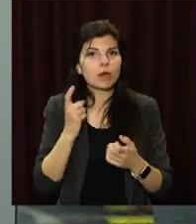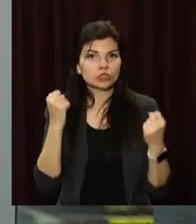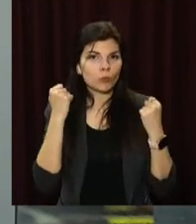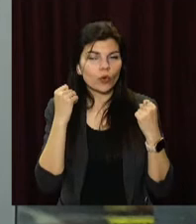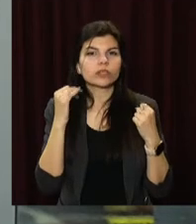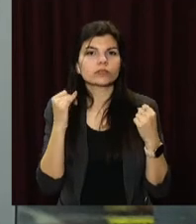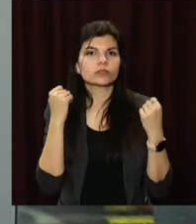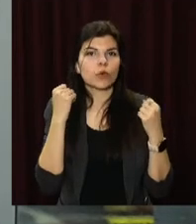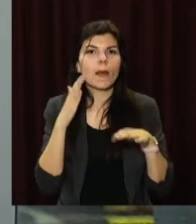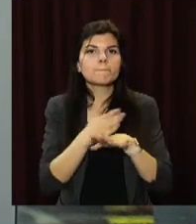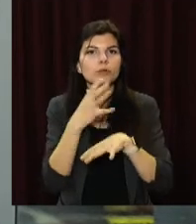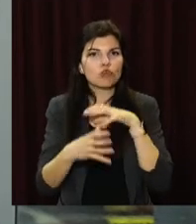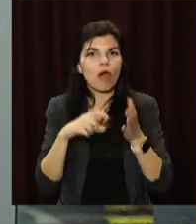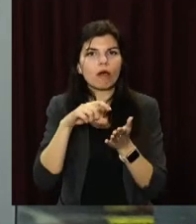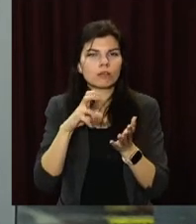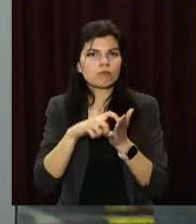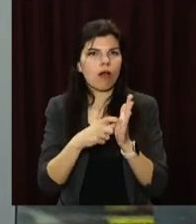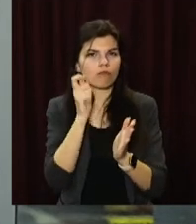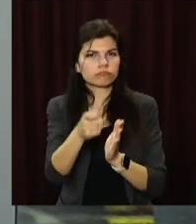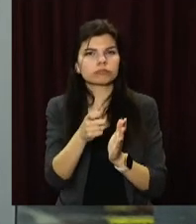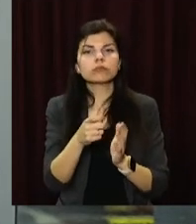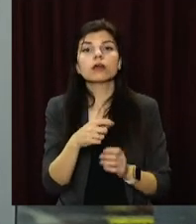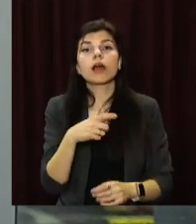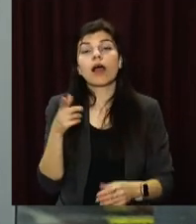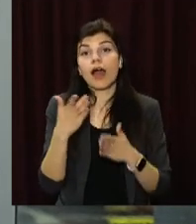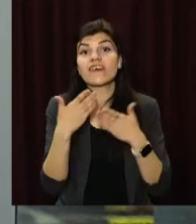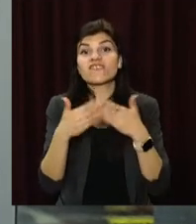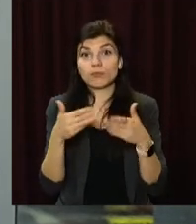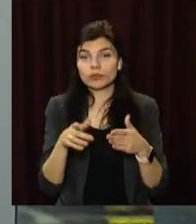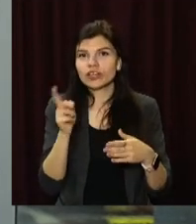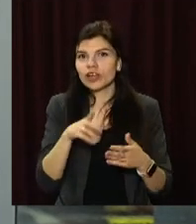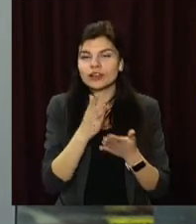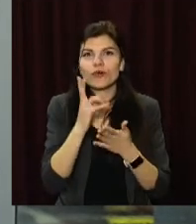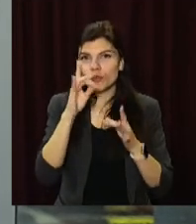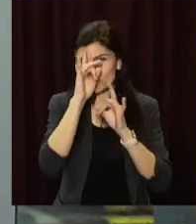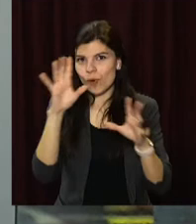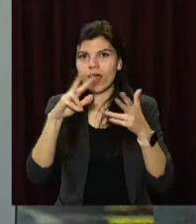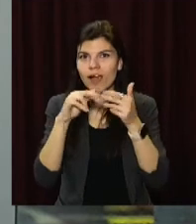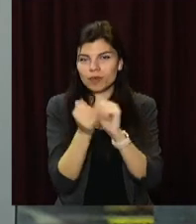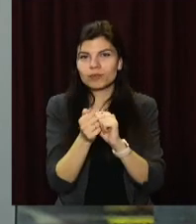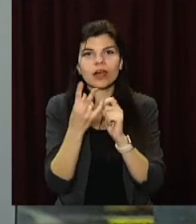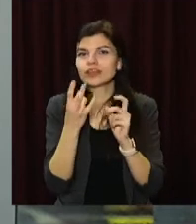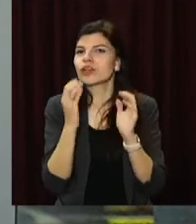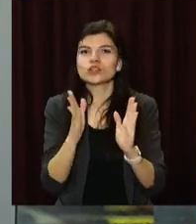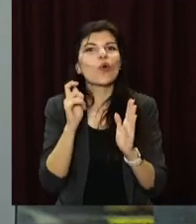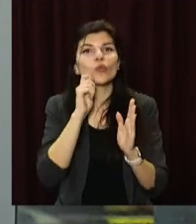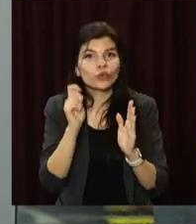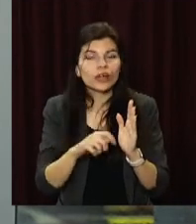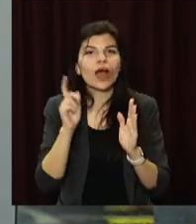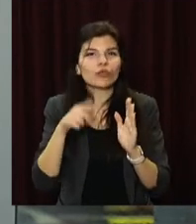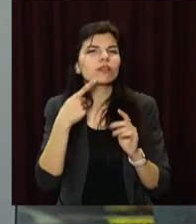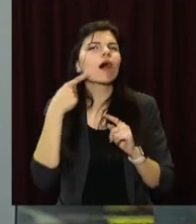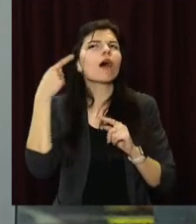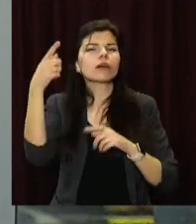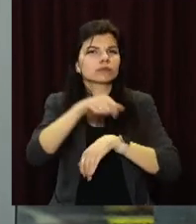та спортсмени міжнародного класу. А серед випускників закладу чимало тих, хто прославляє Кам'янське не лише в Україні, а далеко